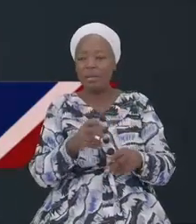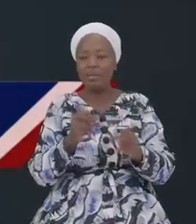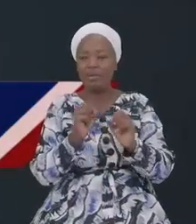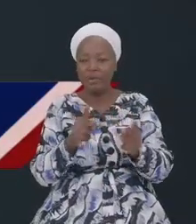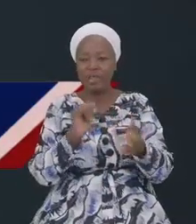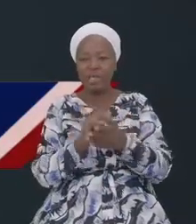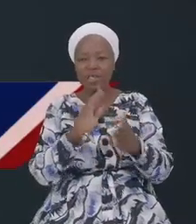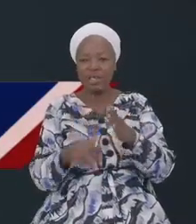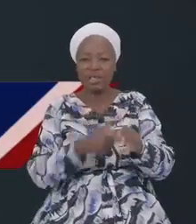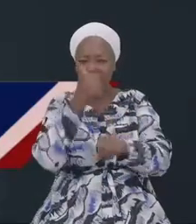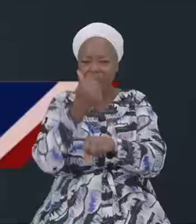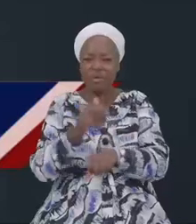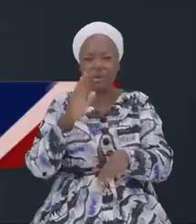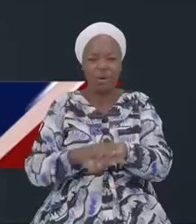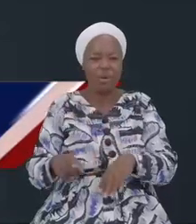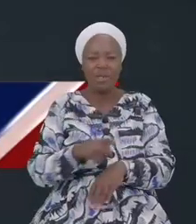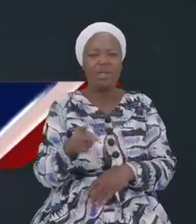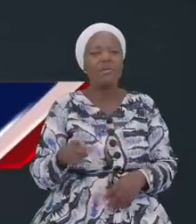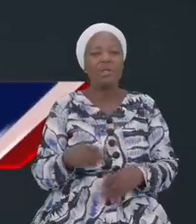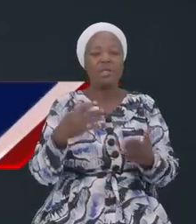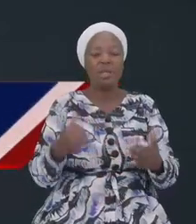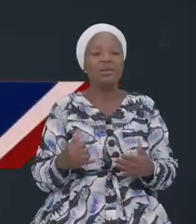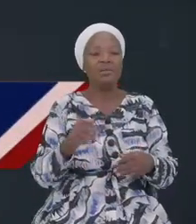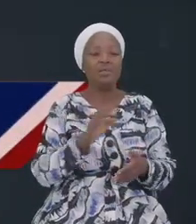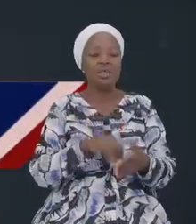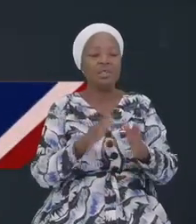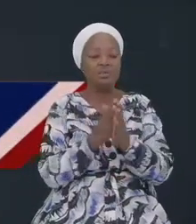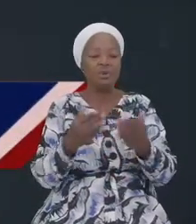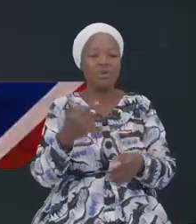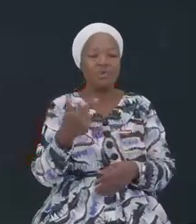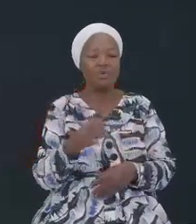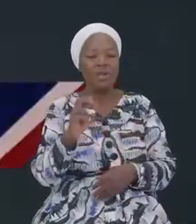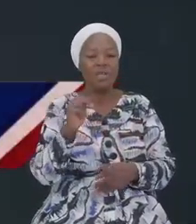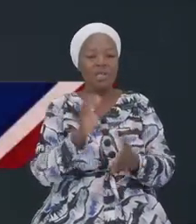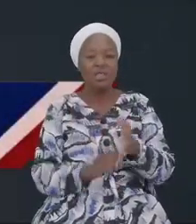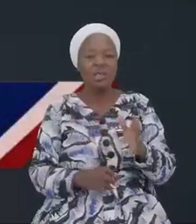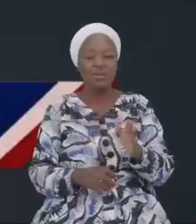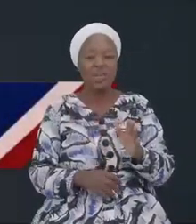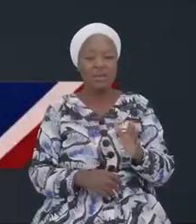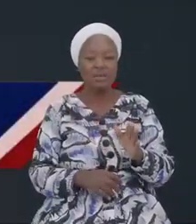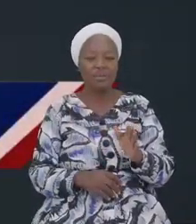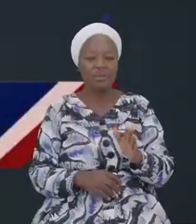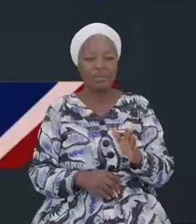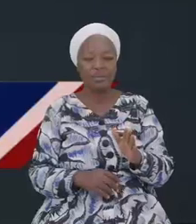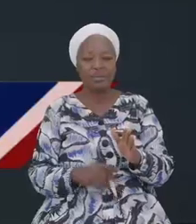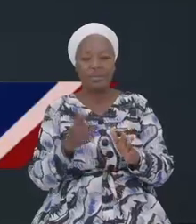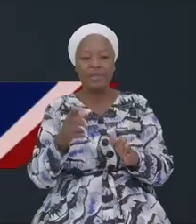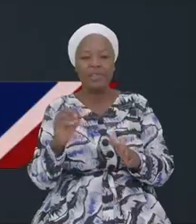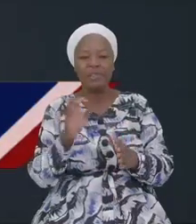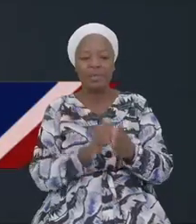conféré. Voyons Genèse chapitre 22. Genèse chapitre 22, verset